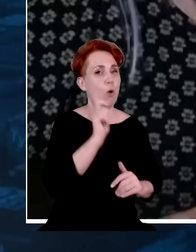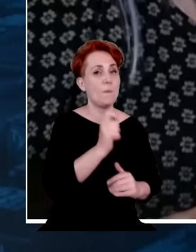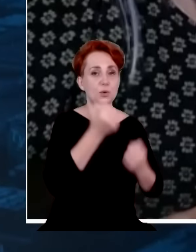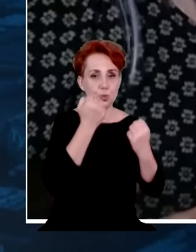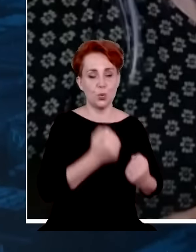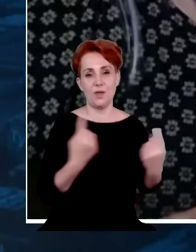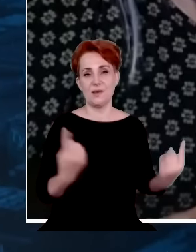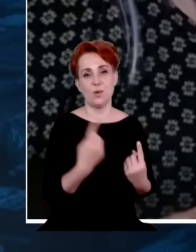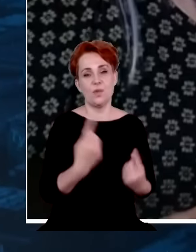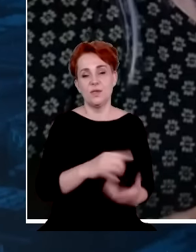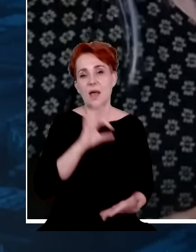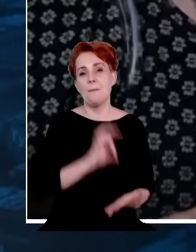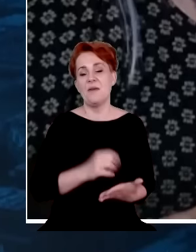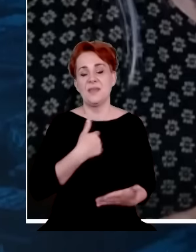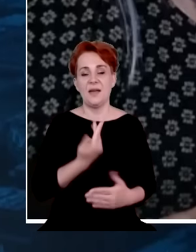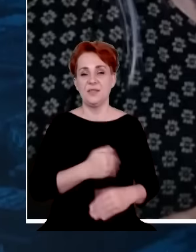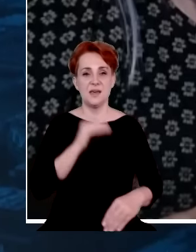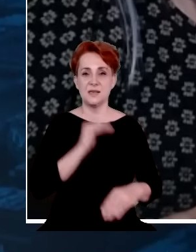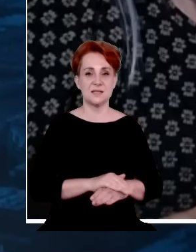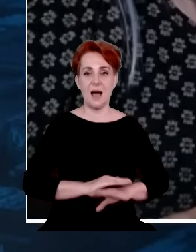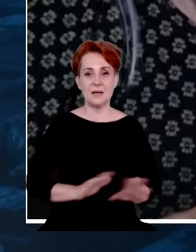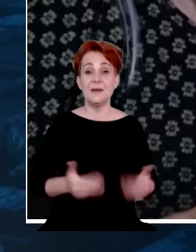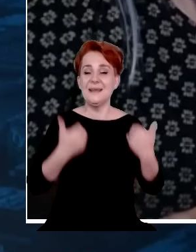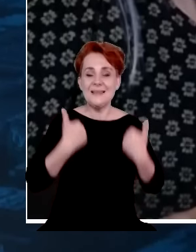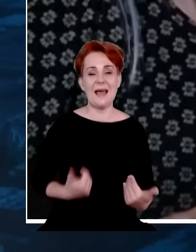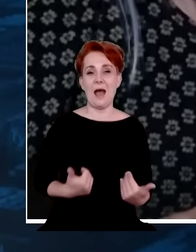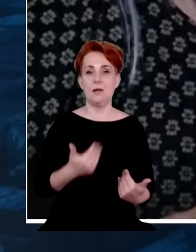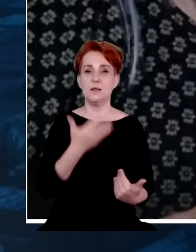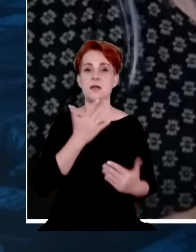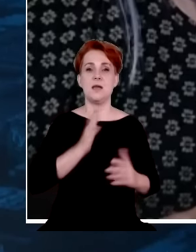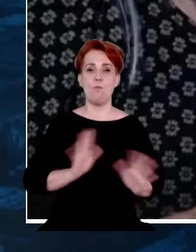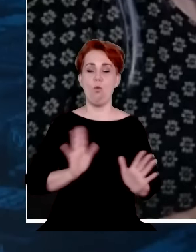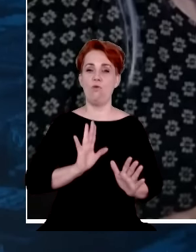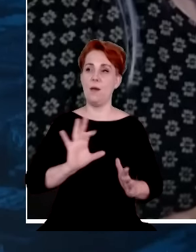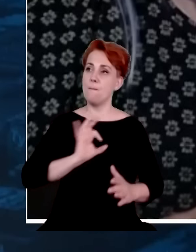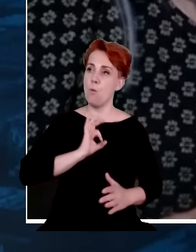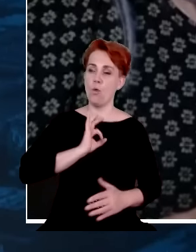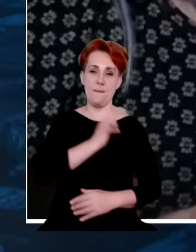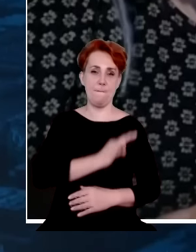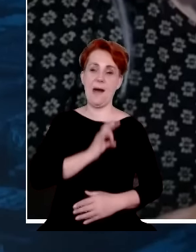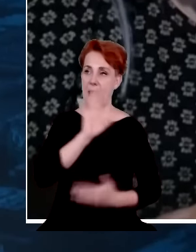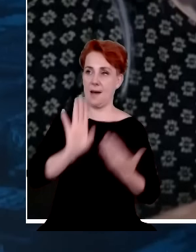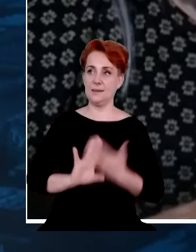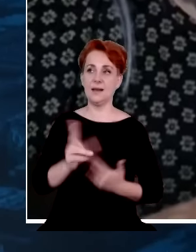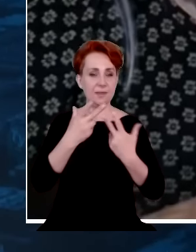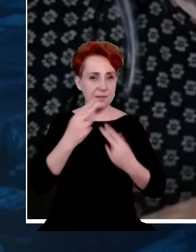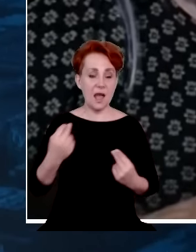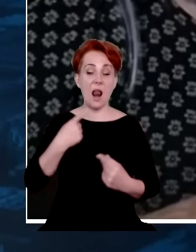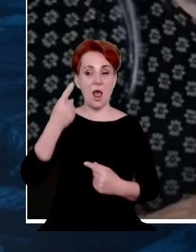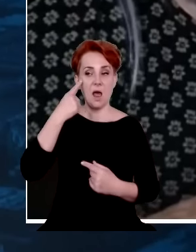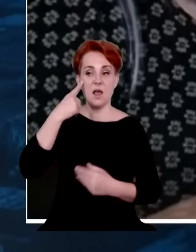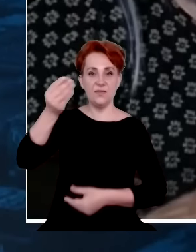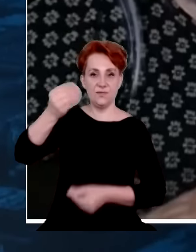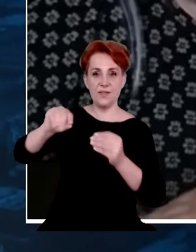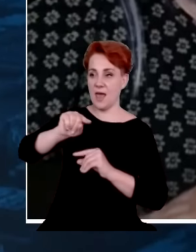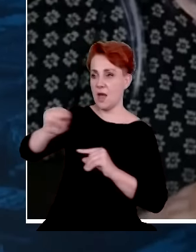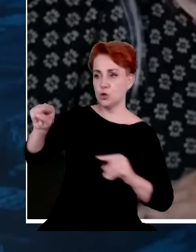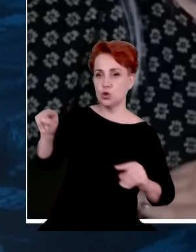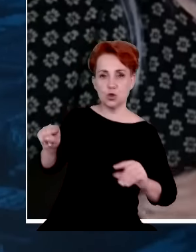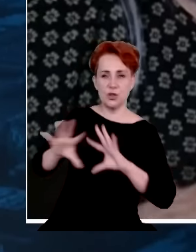całą pewnością Ja się nie zgadzam z tym ja nie mówię w tej chwili w imieniu mojej formacji choć zdecydowana większość jeśli nie wszyscy moi